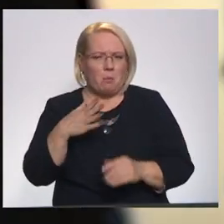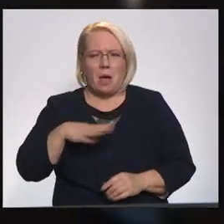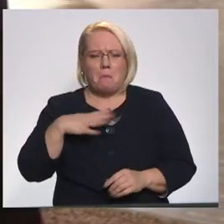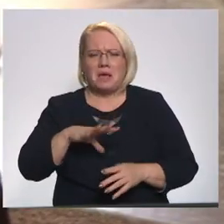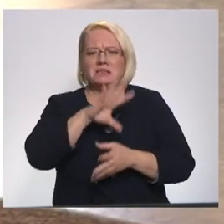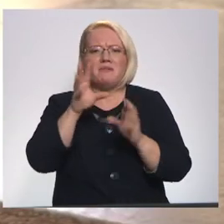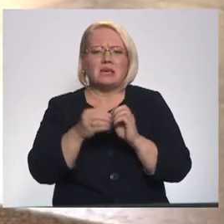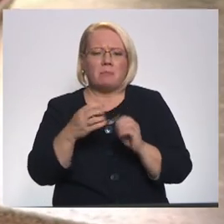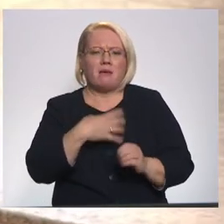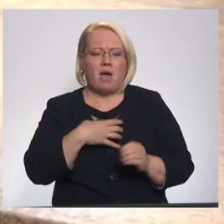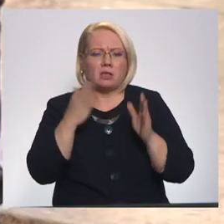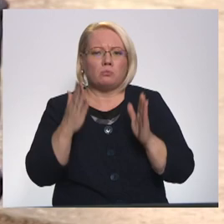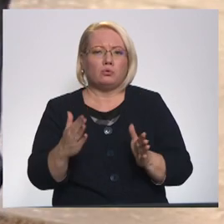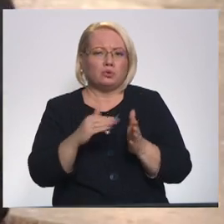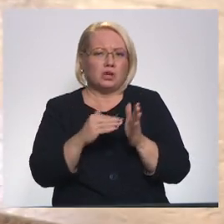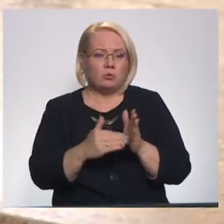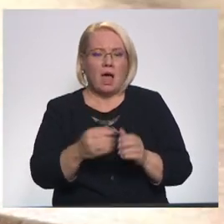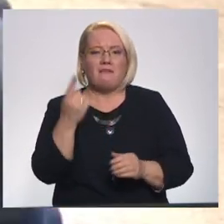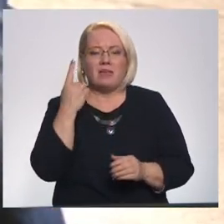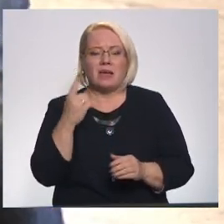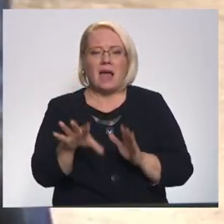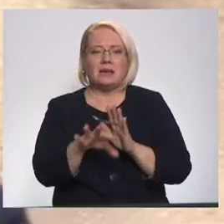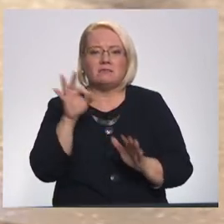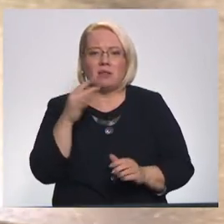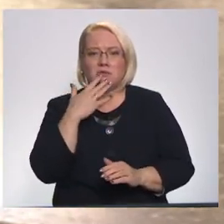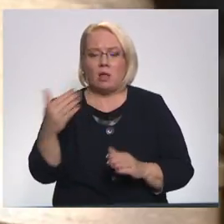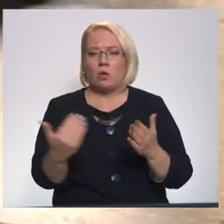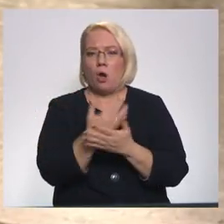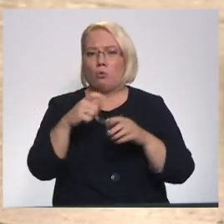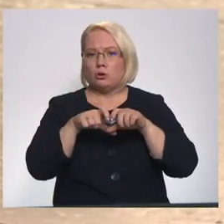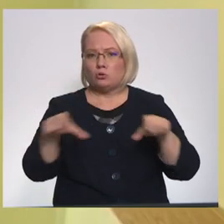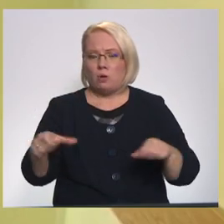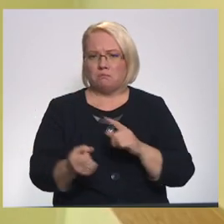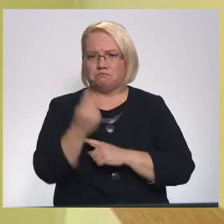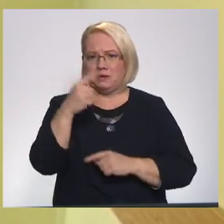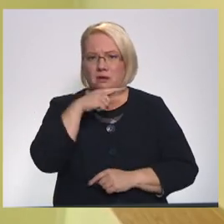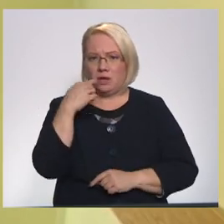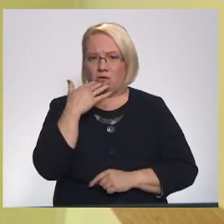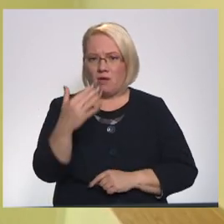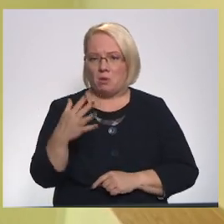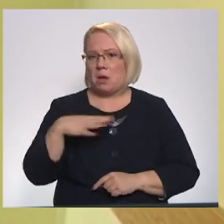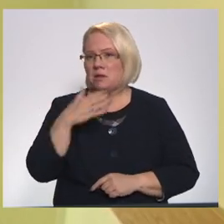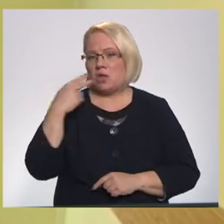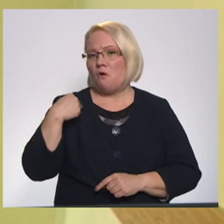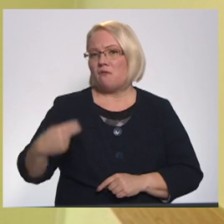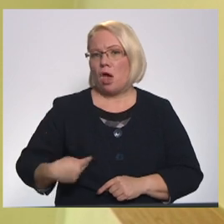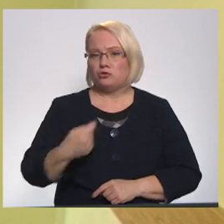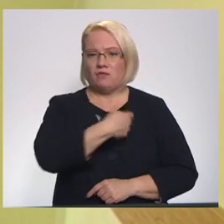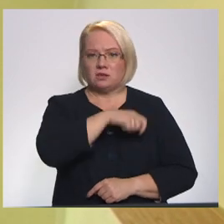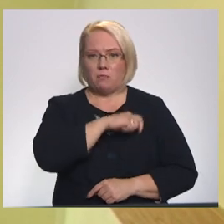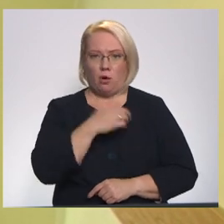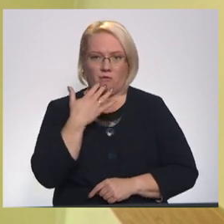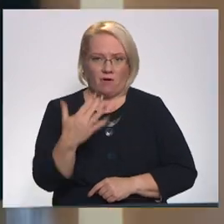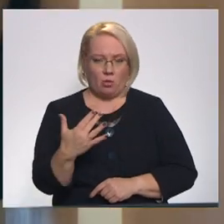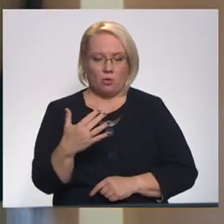vispār jānonāk situācijā, kad vienīgā izvēles valoda jaunajā skolā izrādās krievu valoda? Kāpēc ne franču vai spāņu? Galu